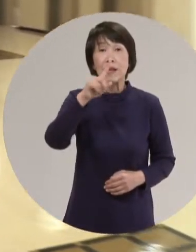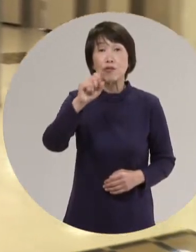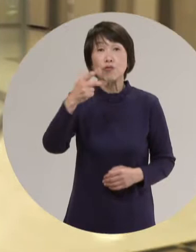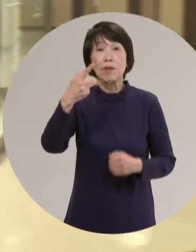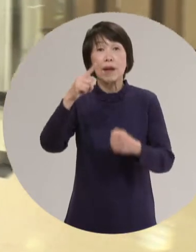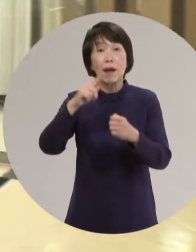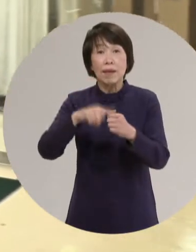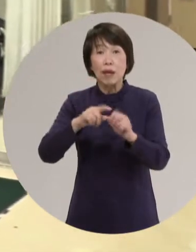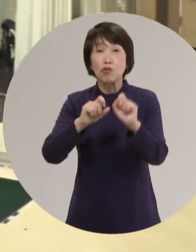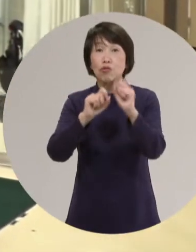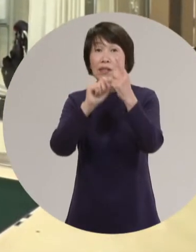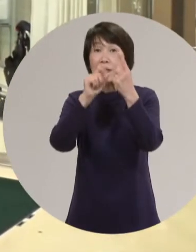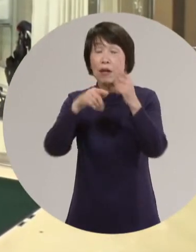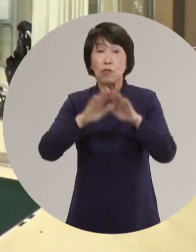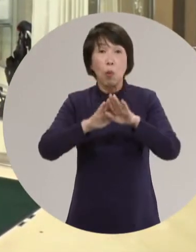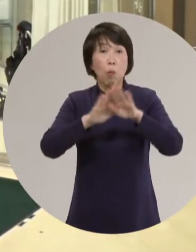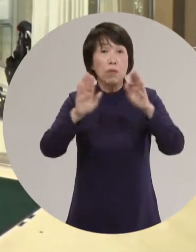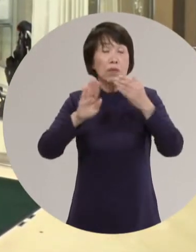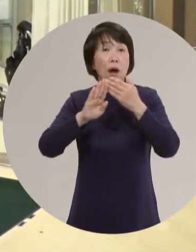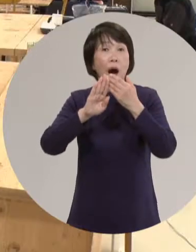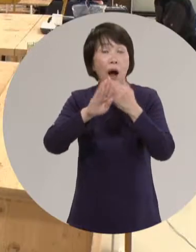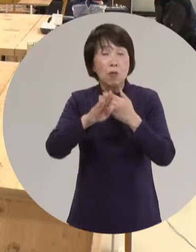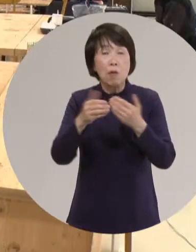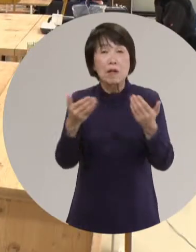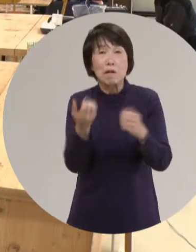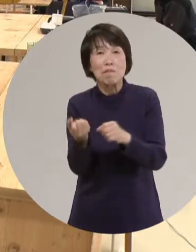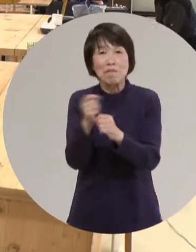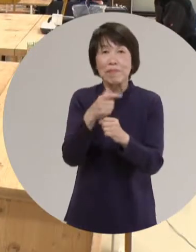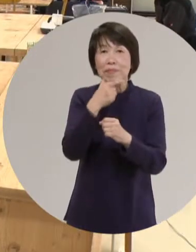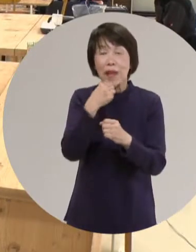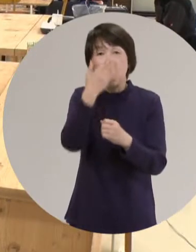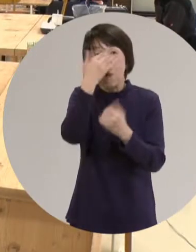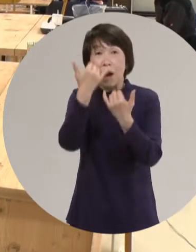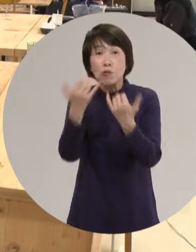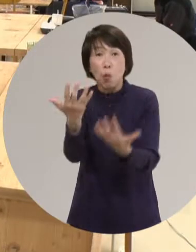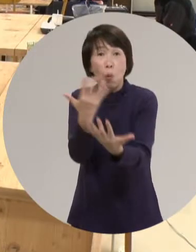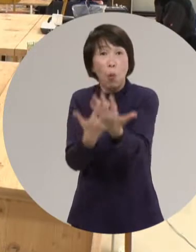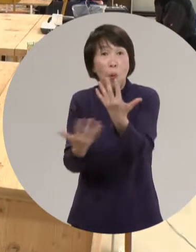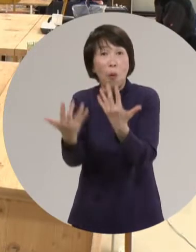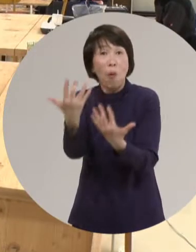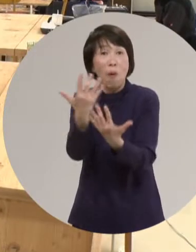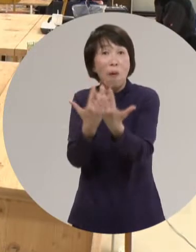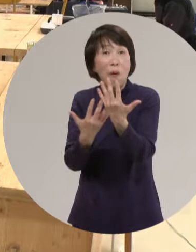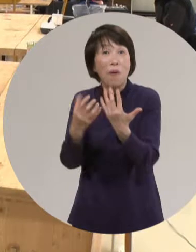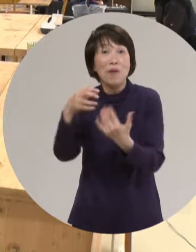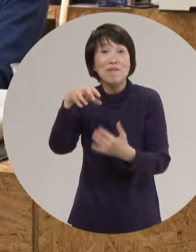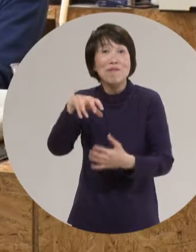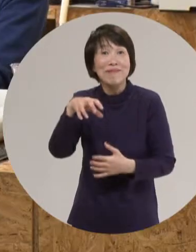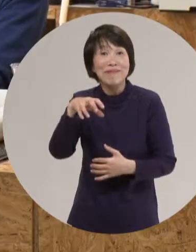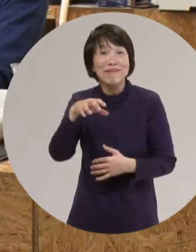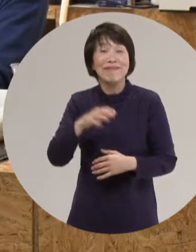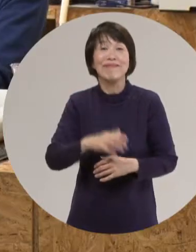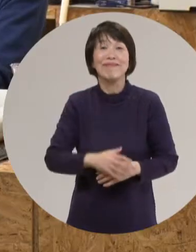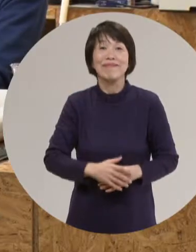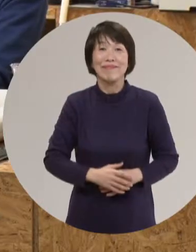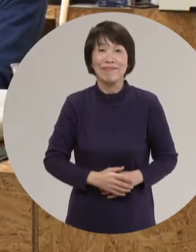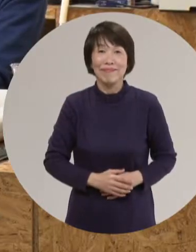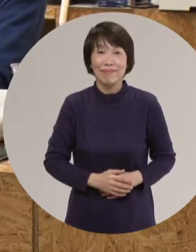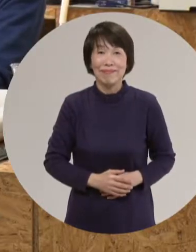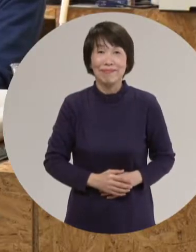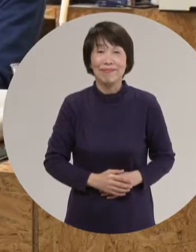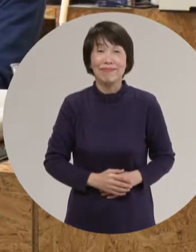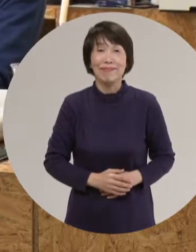2017年10月にオープンしてから連日企業を目指す若者などでにぎわっているそうです。